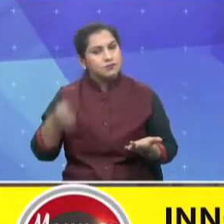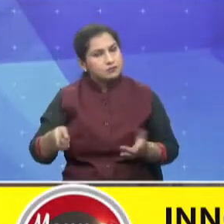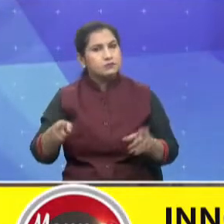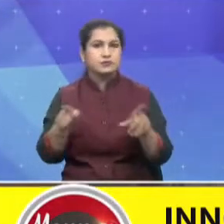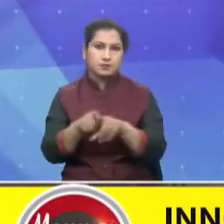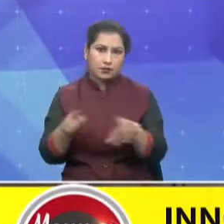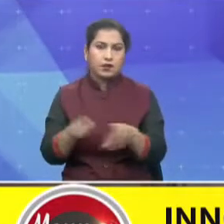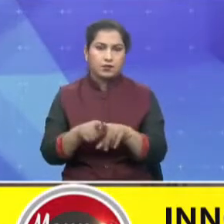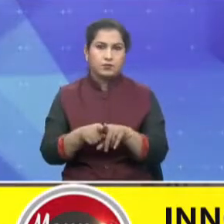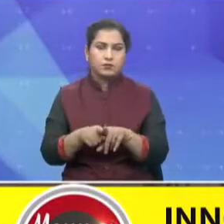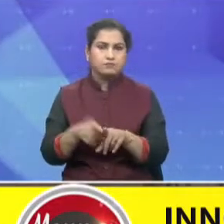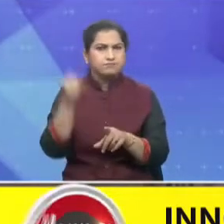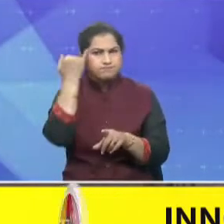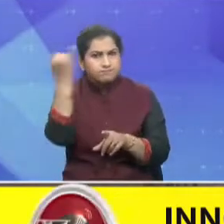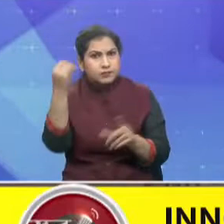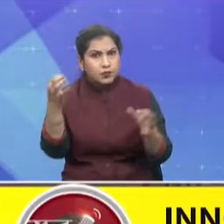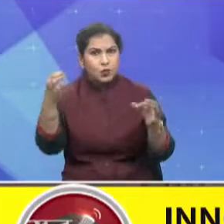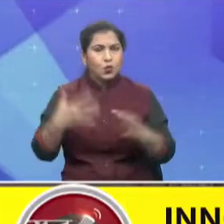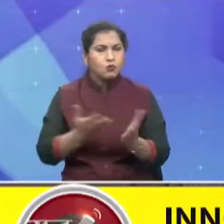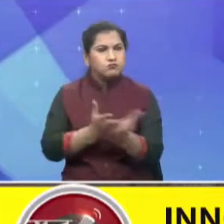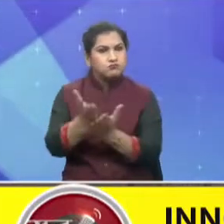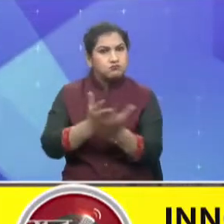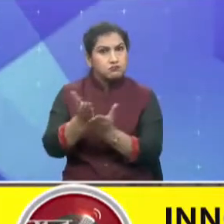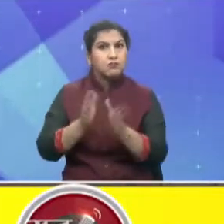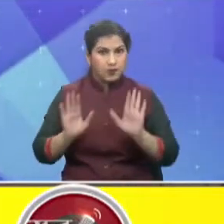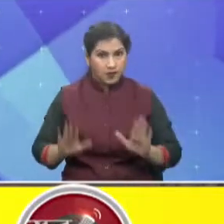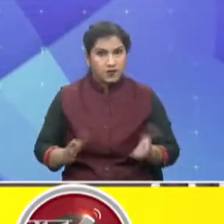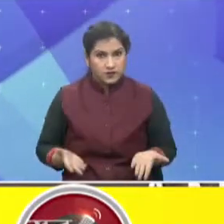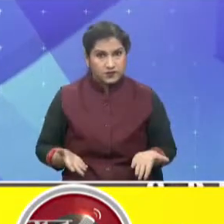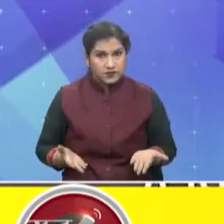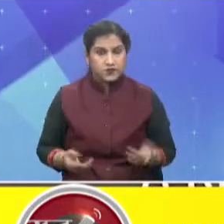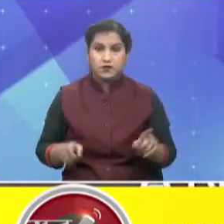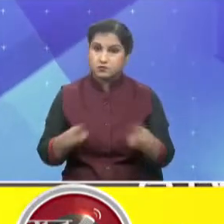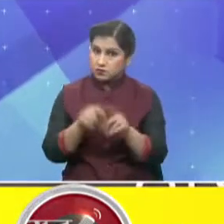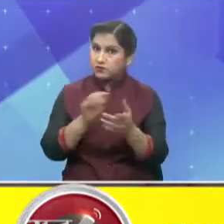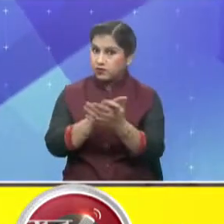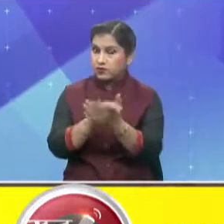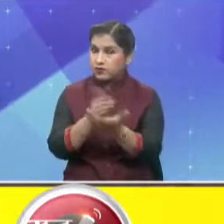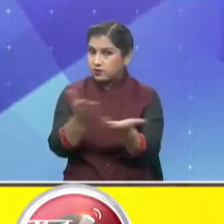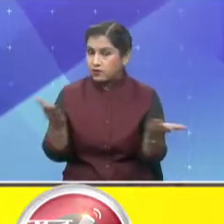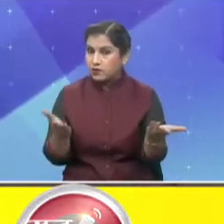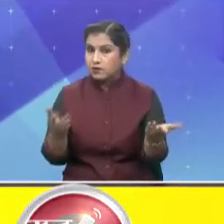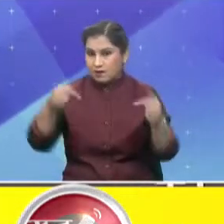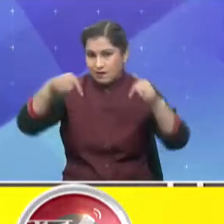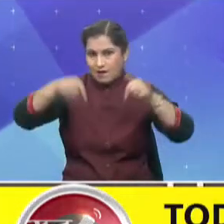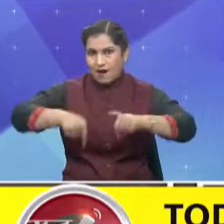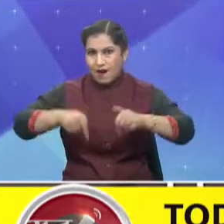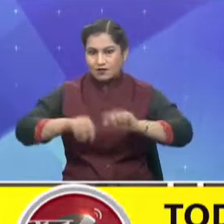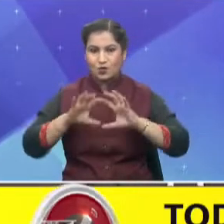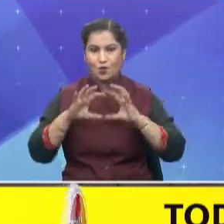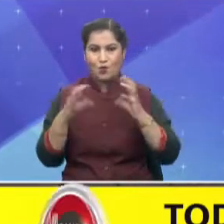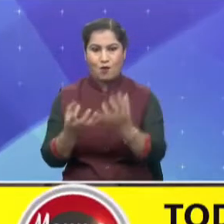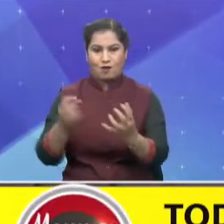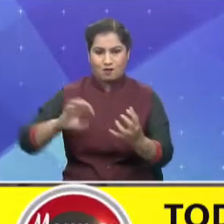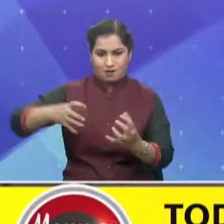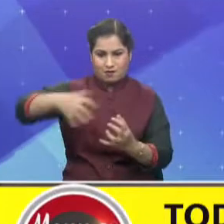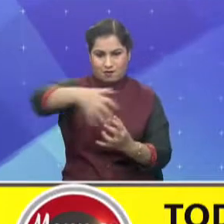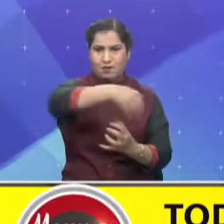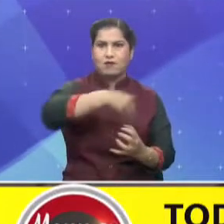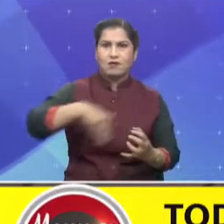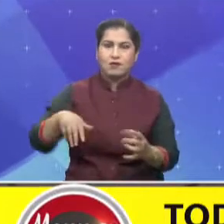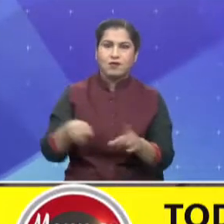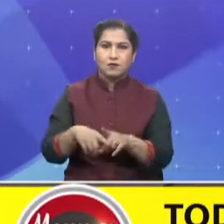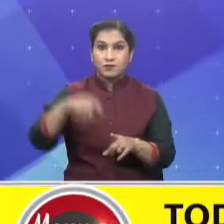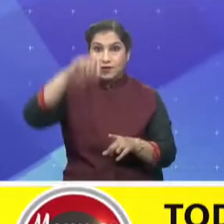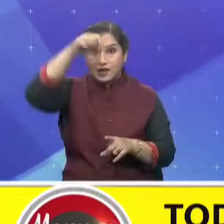भी इनोवेटिव तरीके अपनाए जा रहे हैं। साथियों, आज दुनिया भर में भारतीय संस्कृति